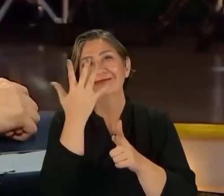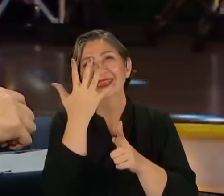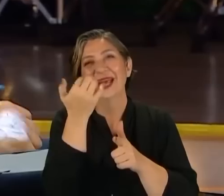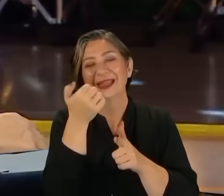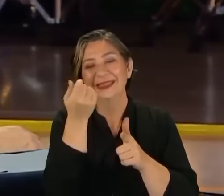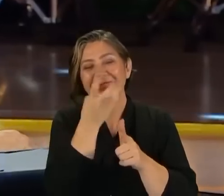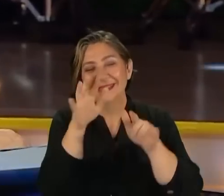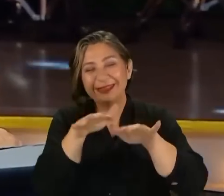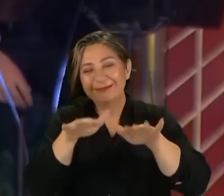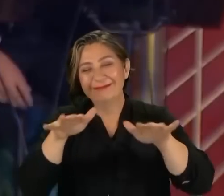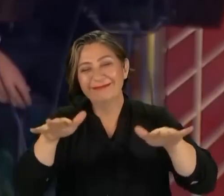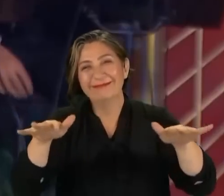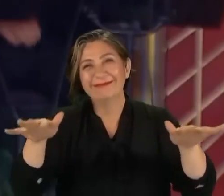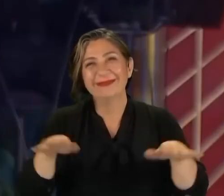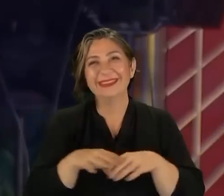5 kişi, 6 kişi.